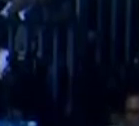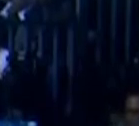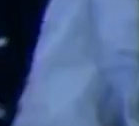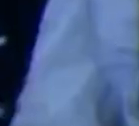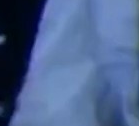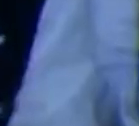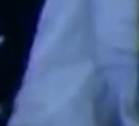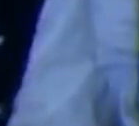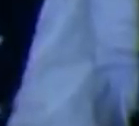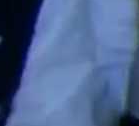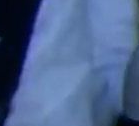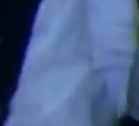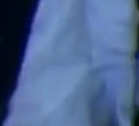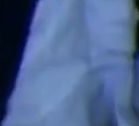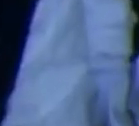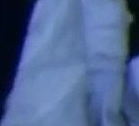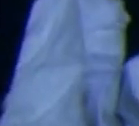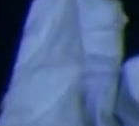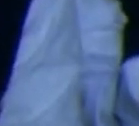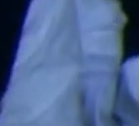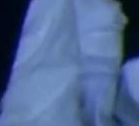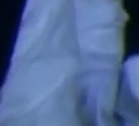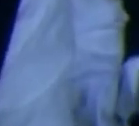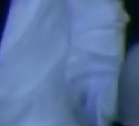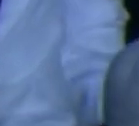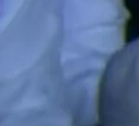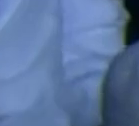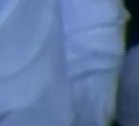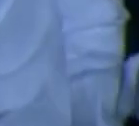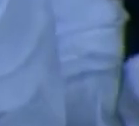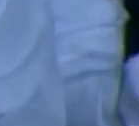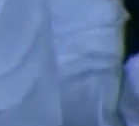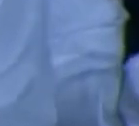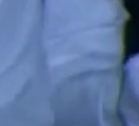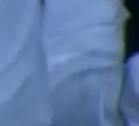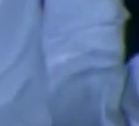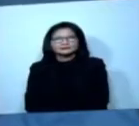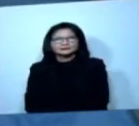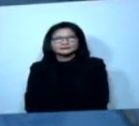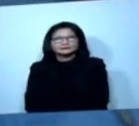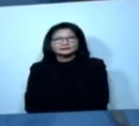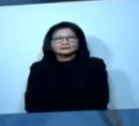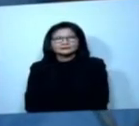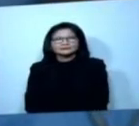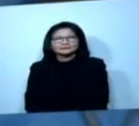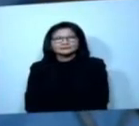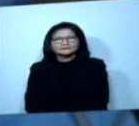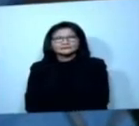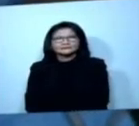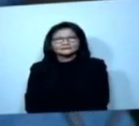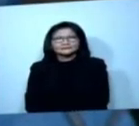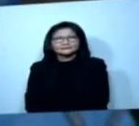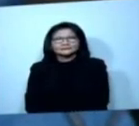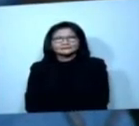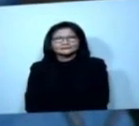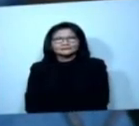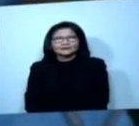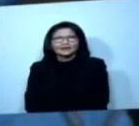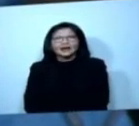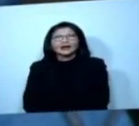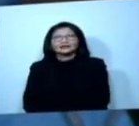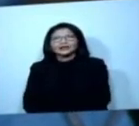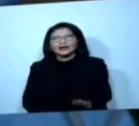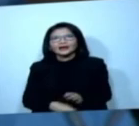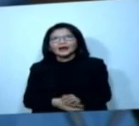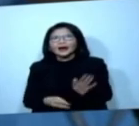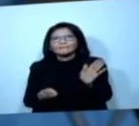pilpres sekalipun. Senyampang itu, polling berkait elektabilitas partai politik bisa jauh lebih menggibrankan lagi. Kita